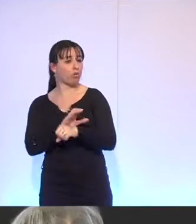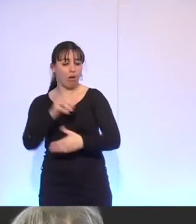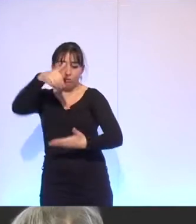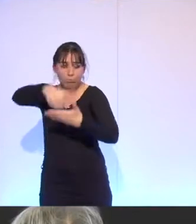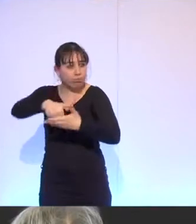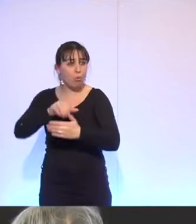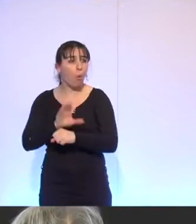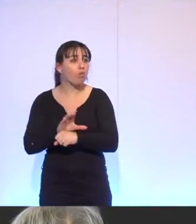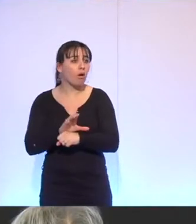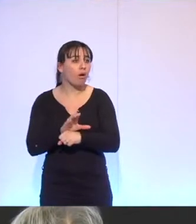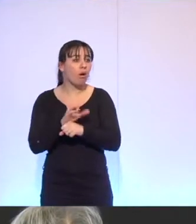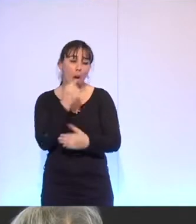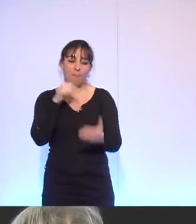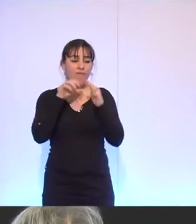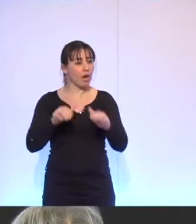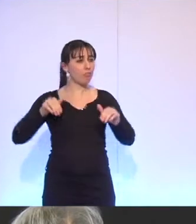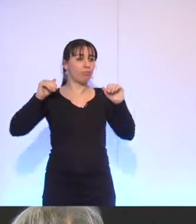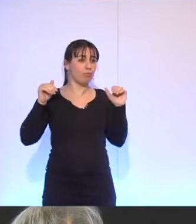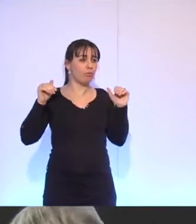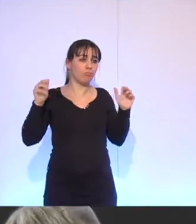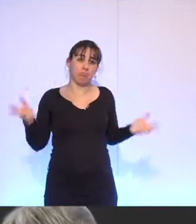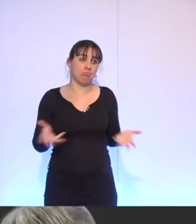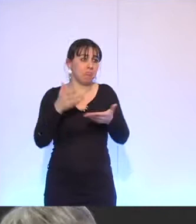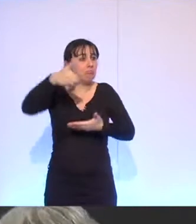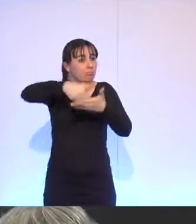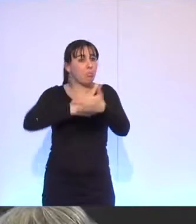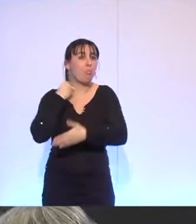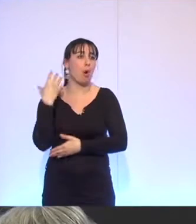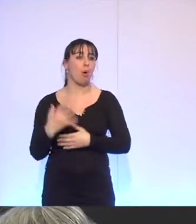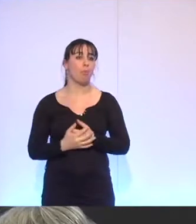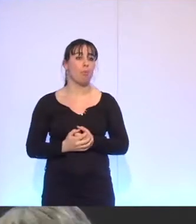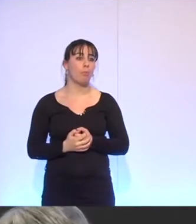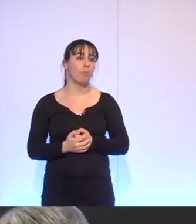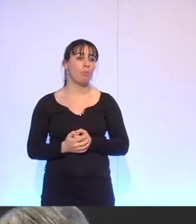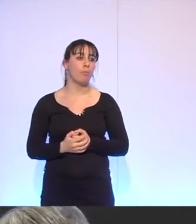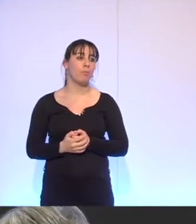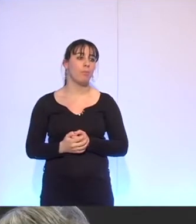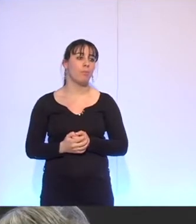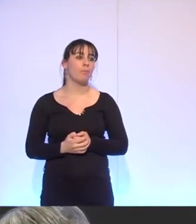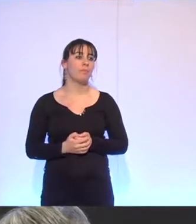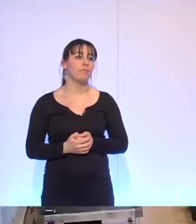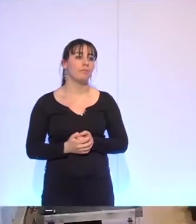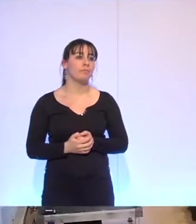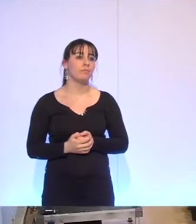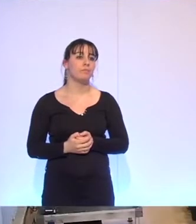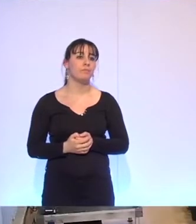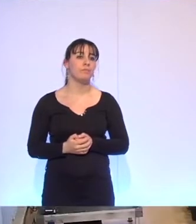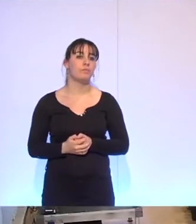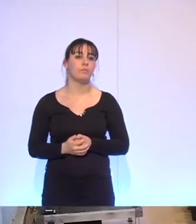si vous voulez vous abstenir, vous pouvez mettre un bulletin blanc. Merci.